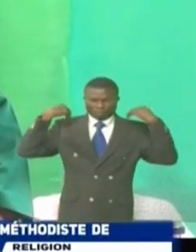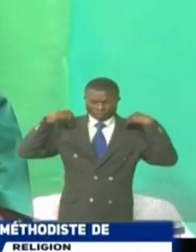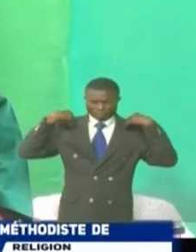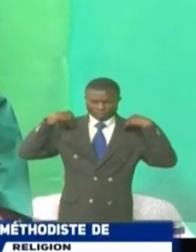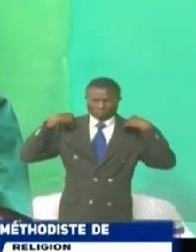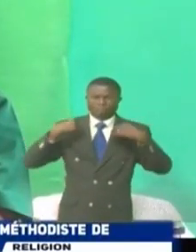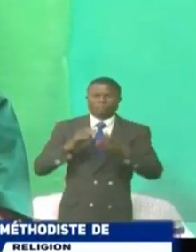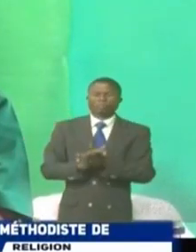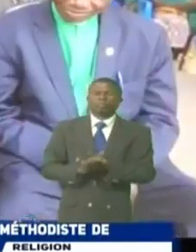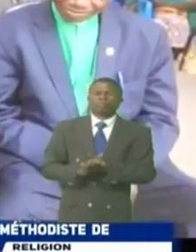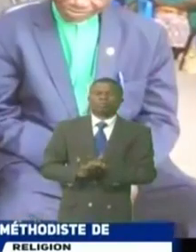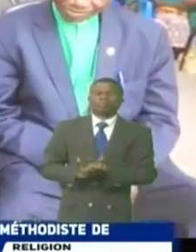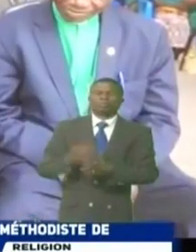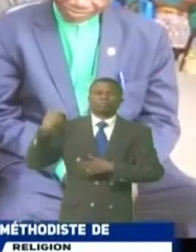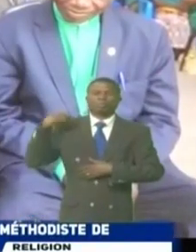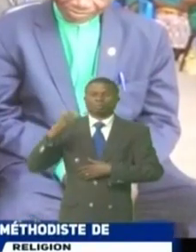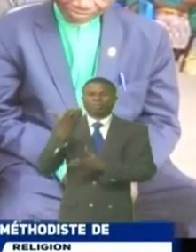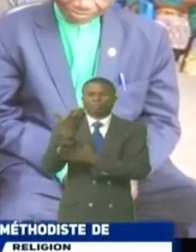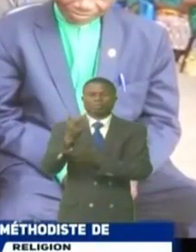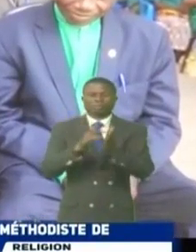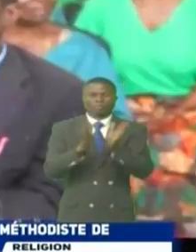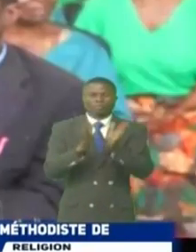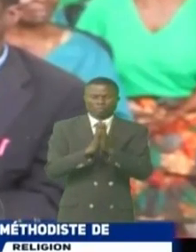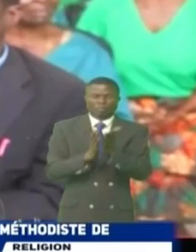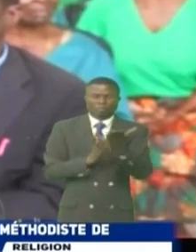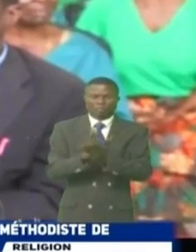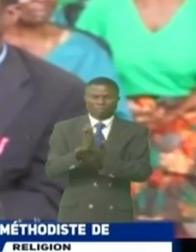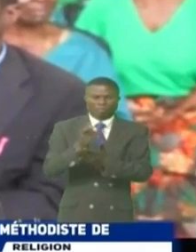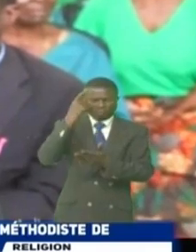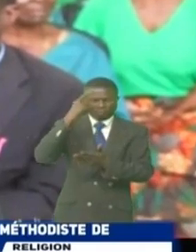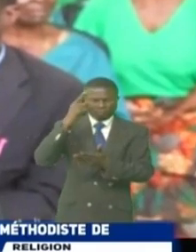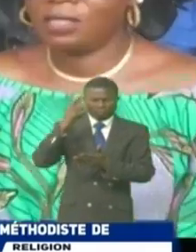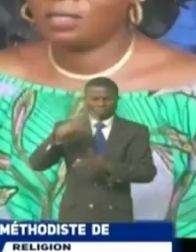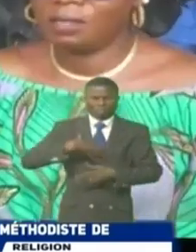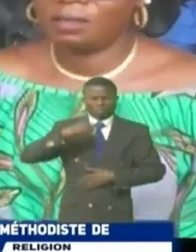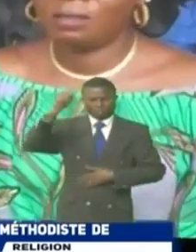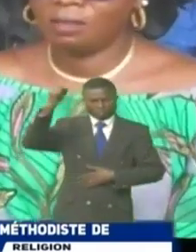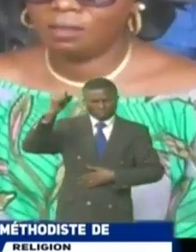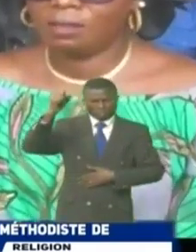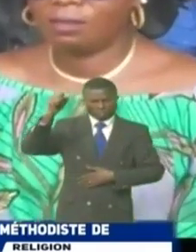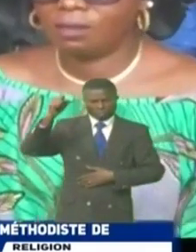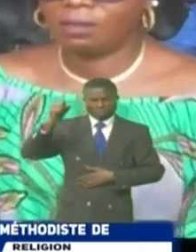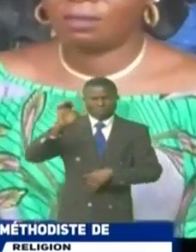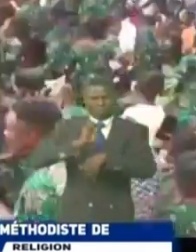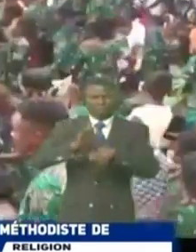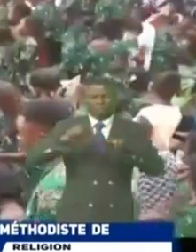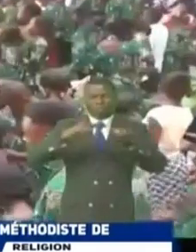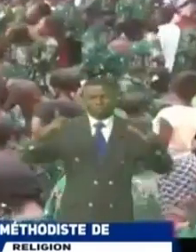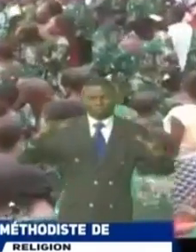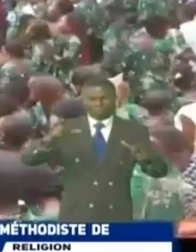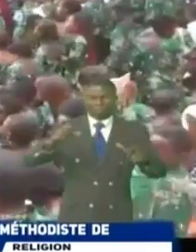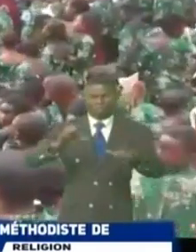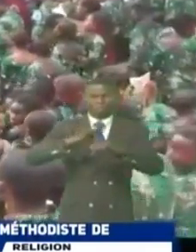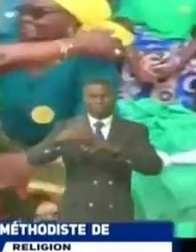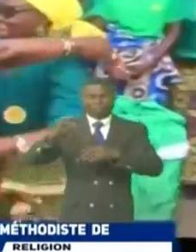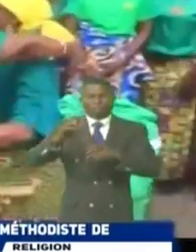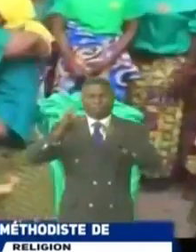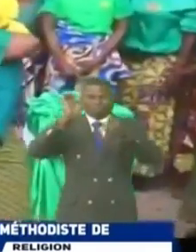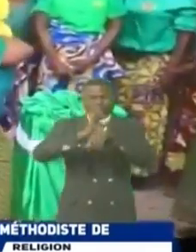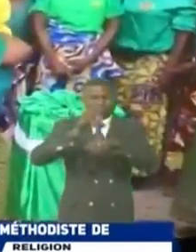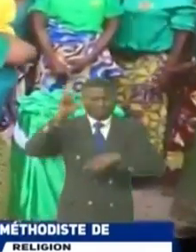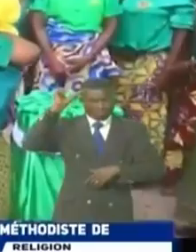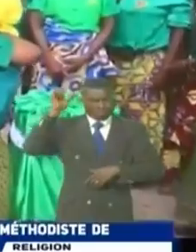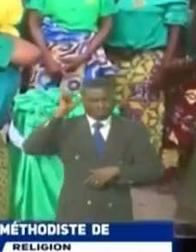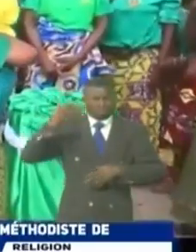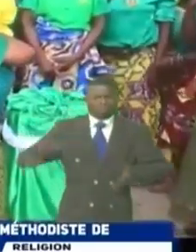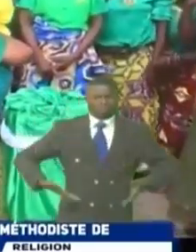les chrétiens à prier correctement Dieu pour avoir une foi féconde. À la deuxième plus grande église, après celle de Lubumbashi, une ambiance